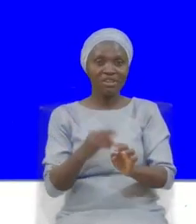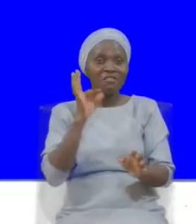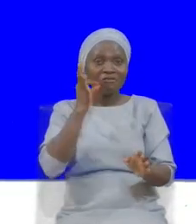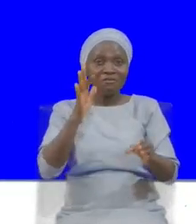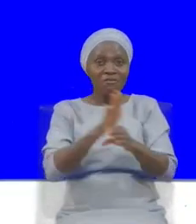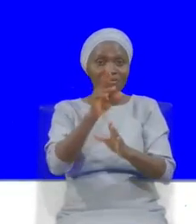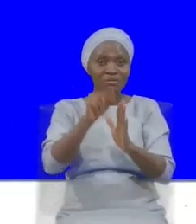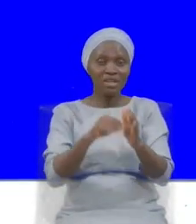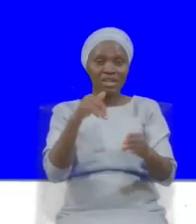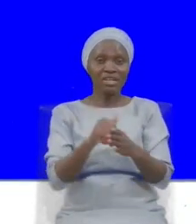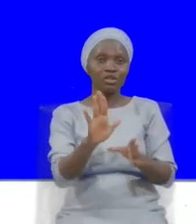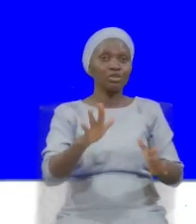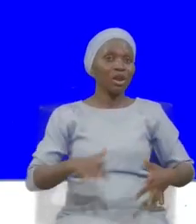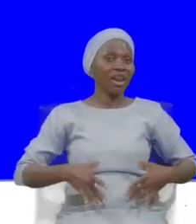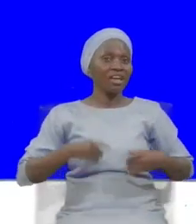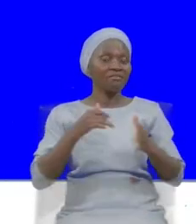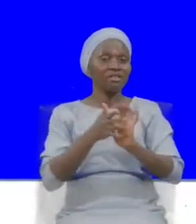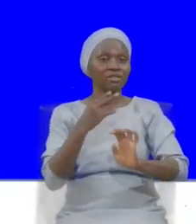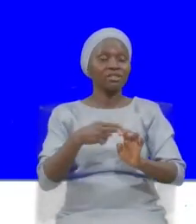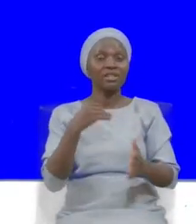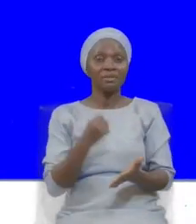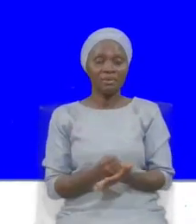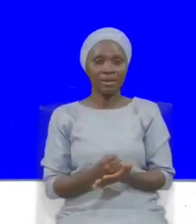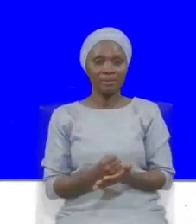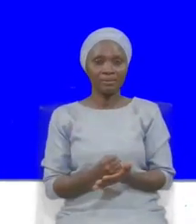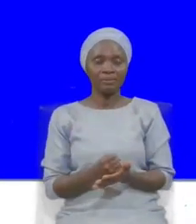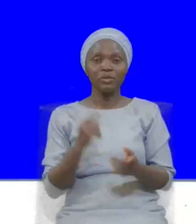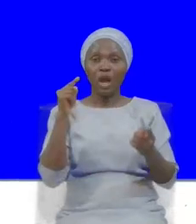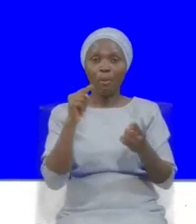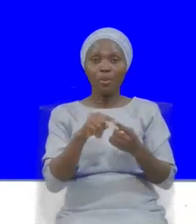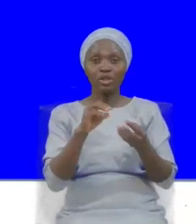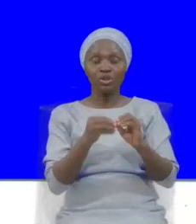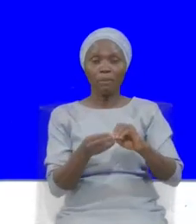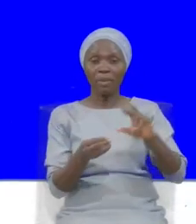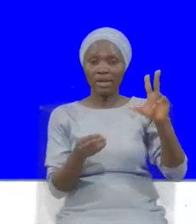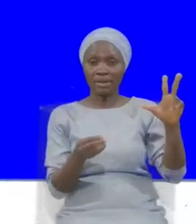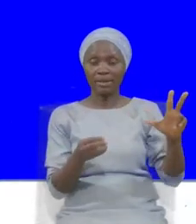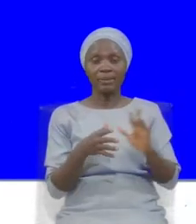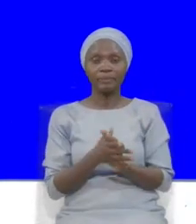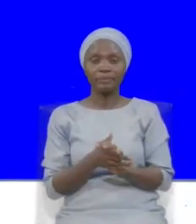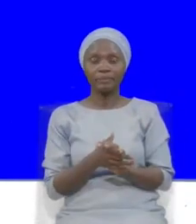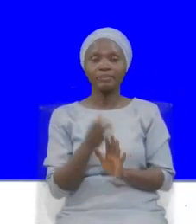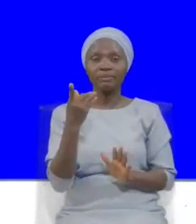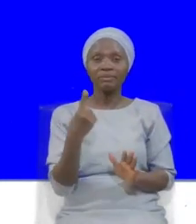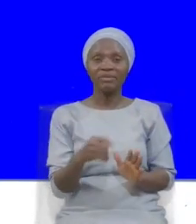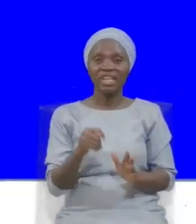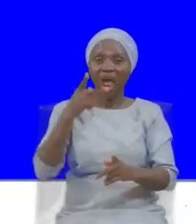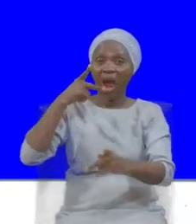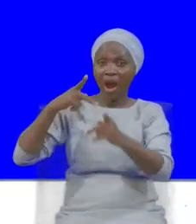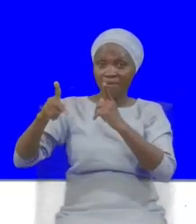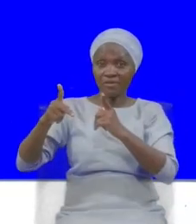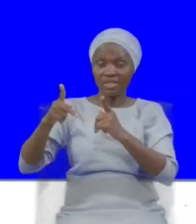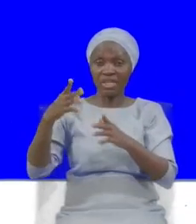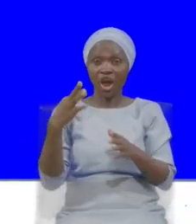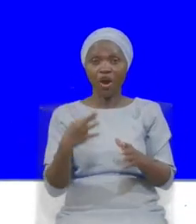Jésus-Christ. Troisième point maintenant, la prophétie de